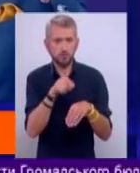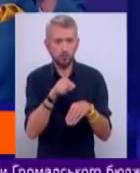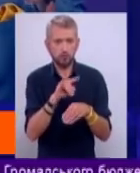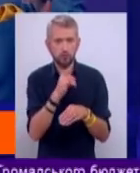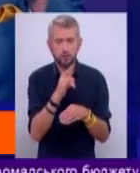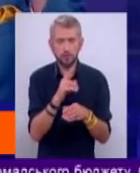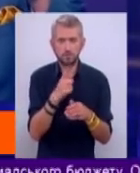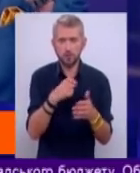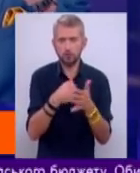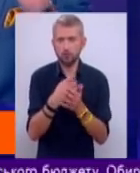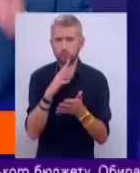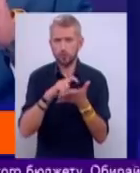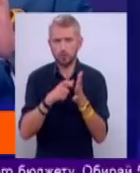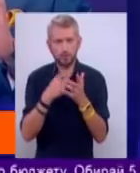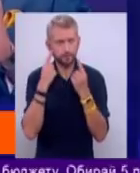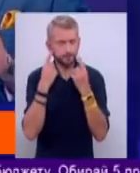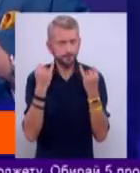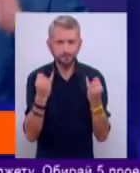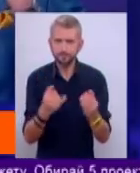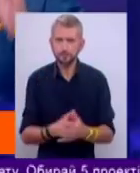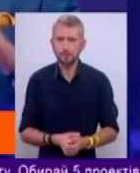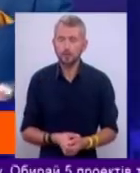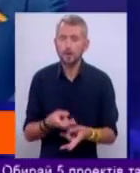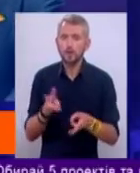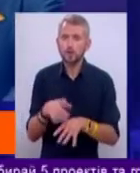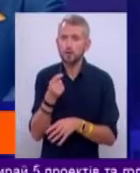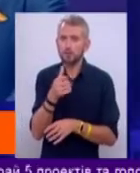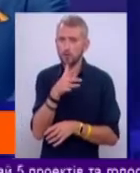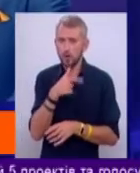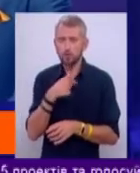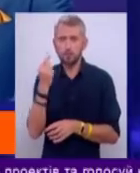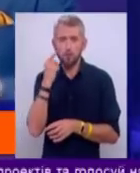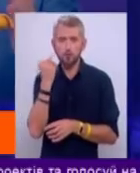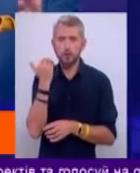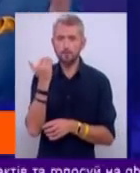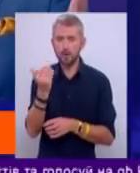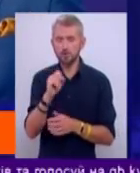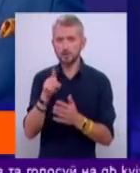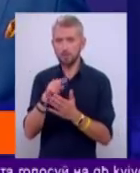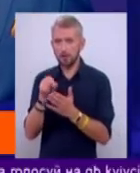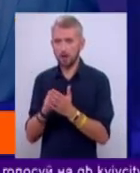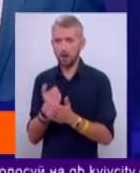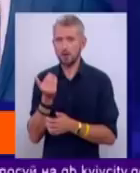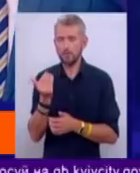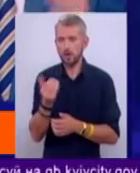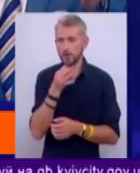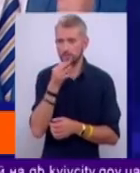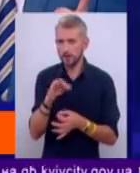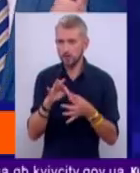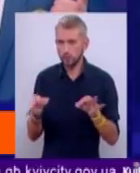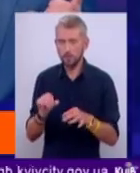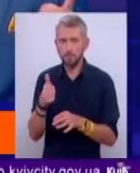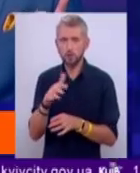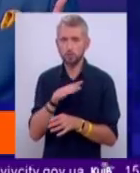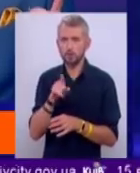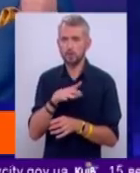дякую. Дякую. Залишається небагато часу. Ми почули, власне, і ваші запитання, ваші вислови. Перше було,